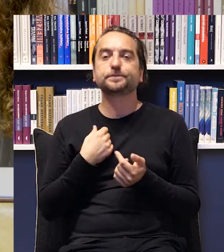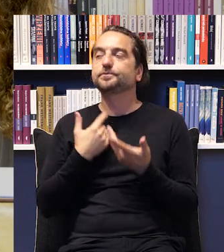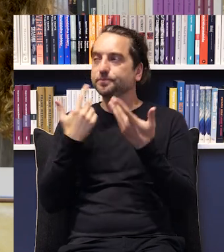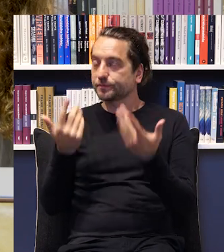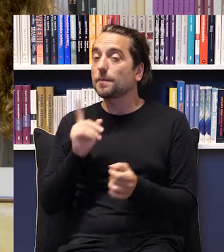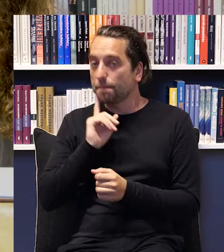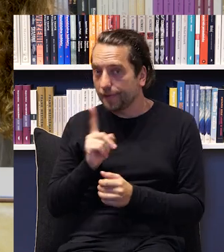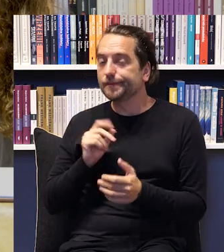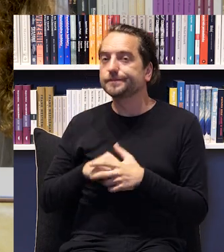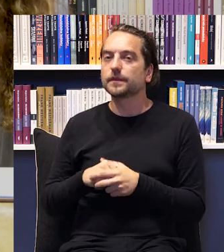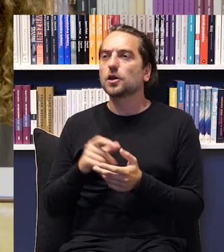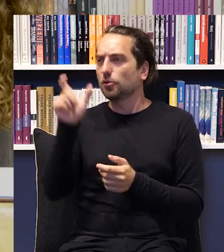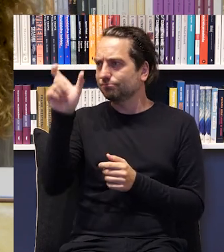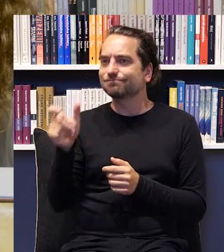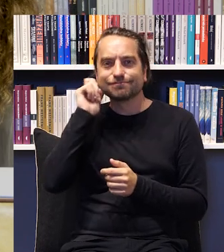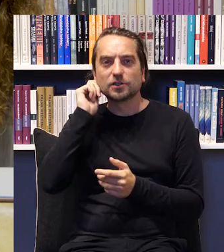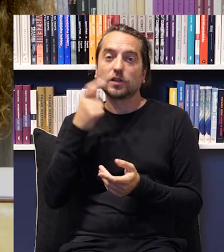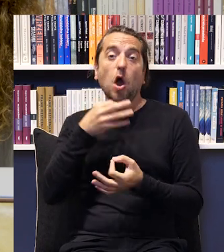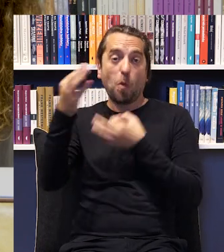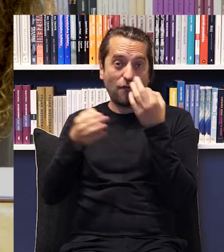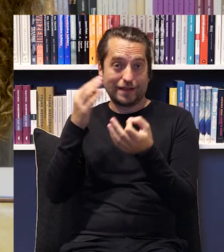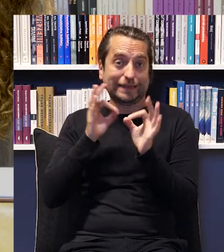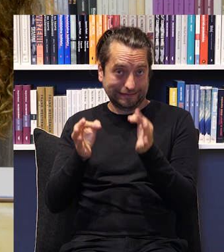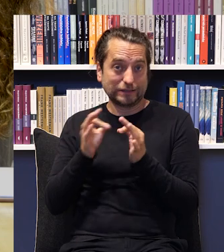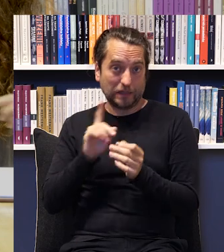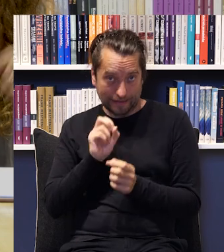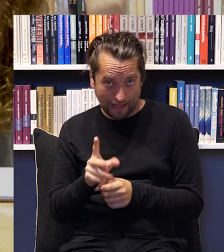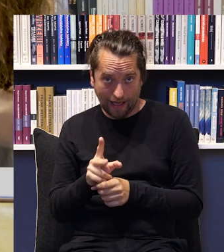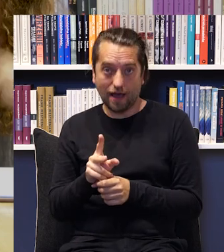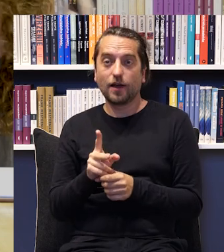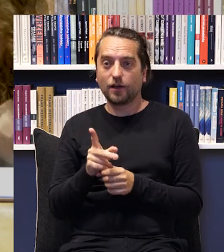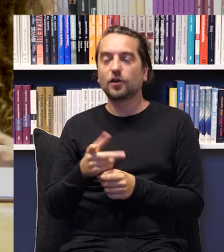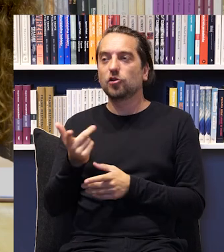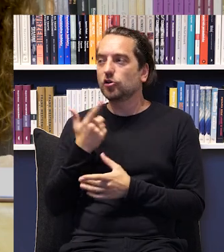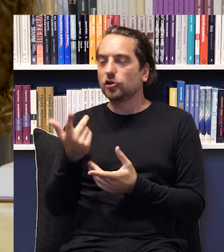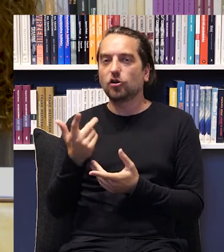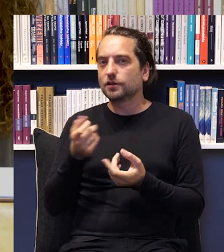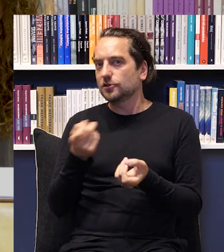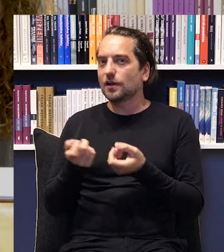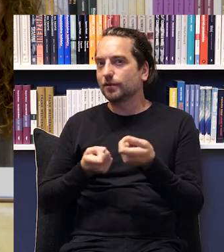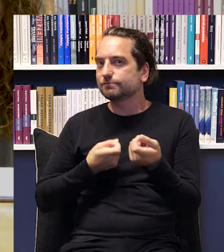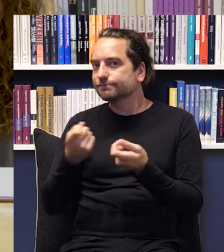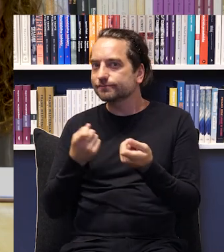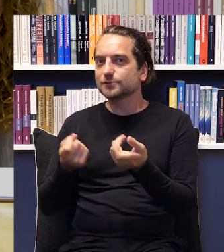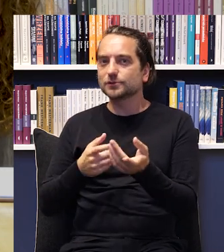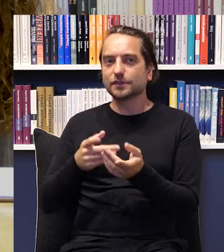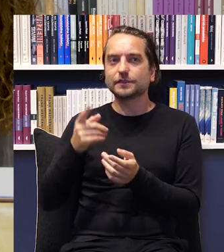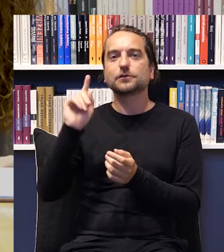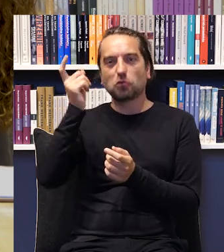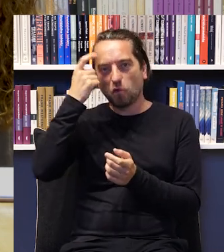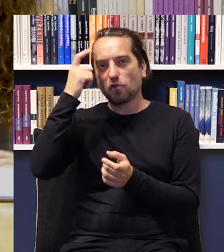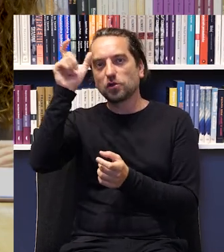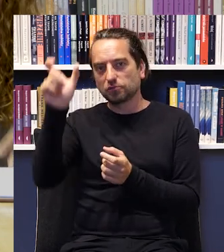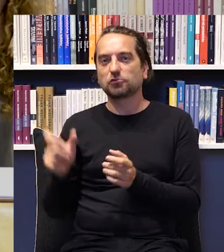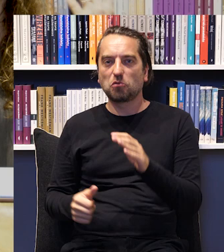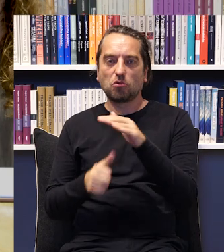zdecydowanie. Bohaterka jest narratorką i siłą rzeczy takim kołem napędowym całej opowieści. Ale skoro